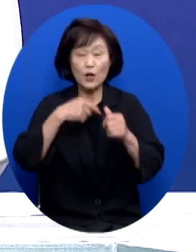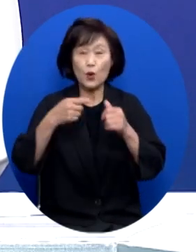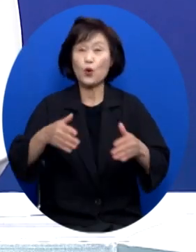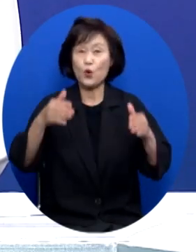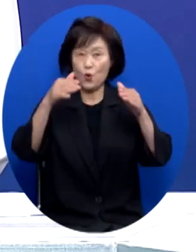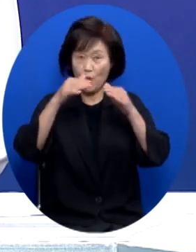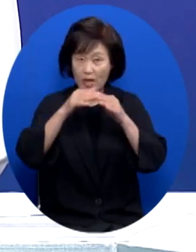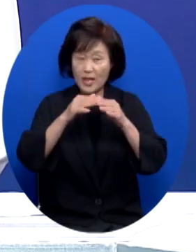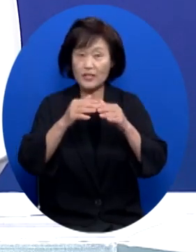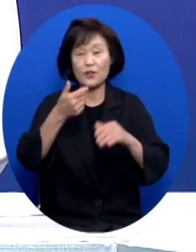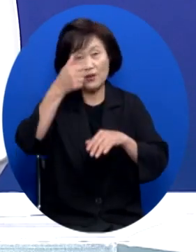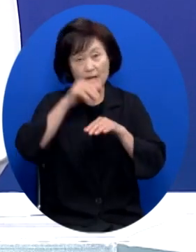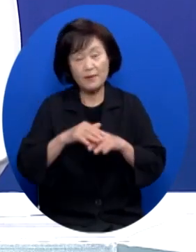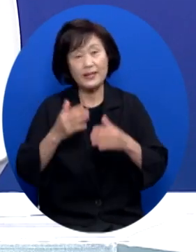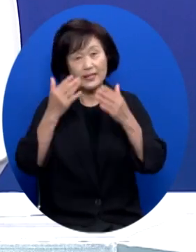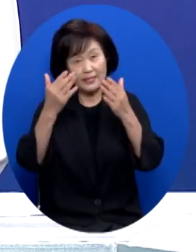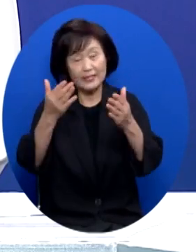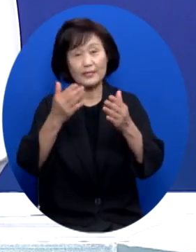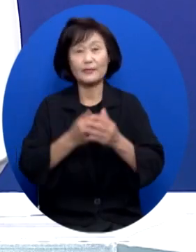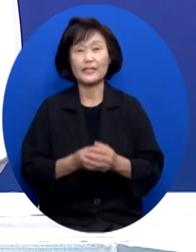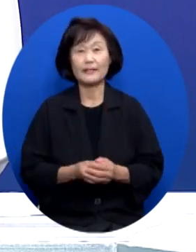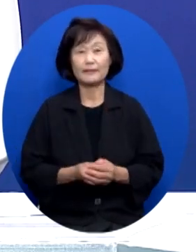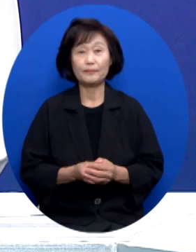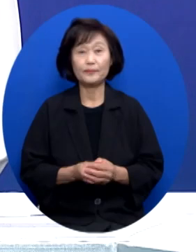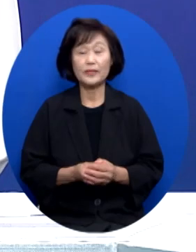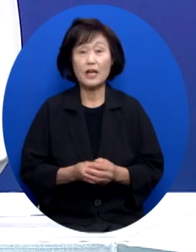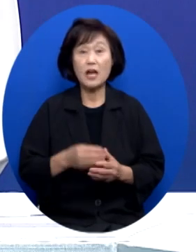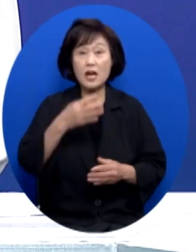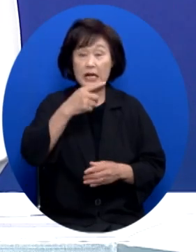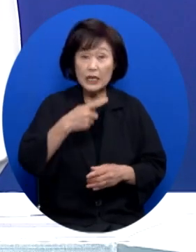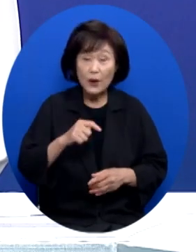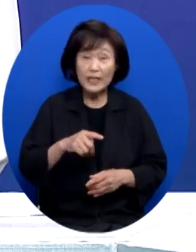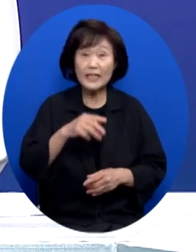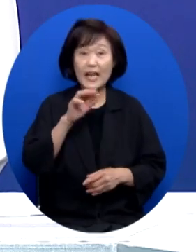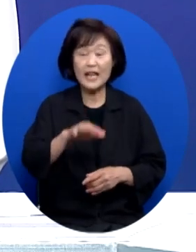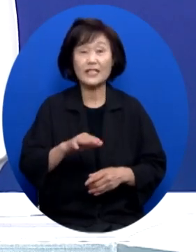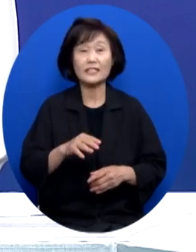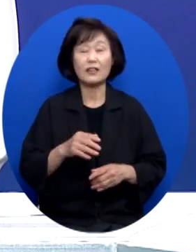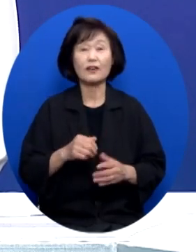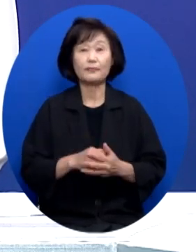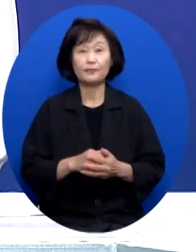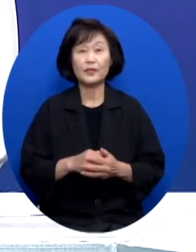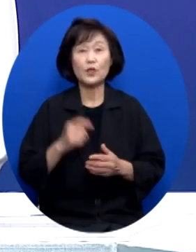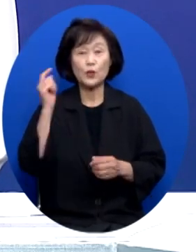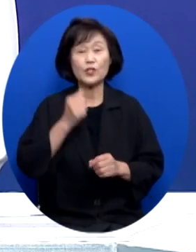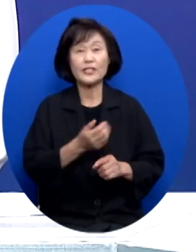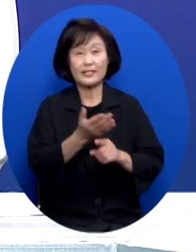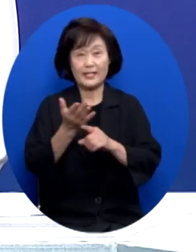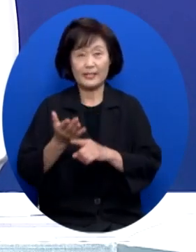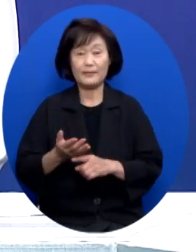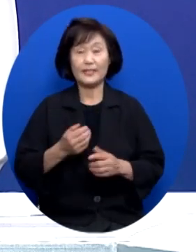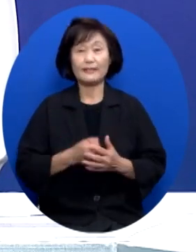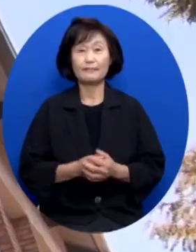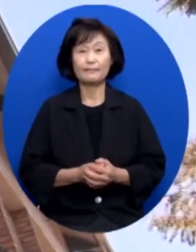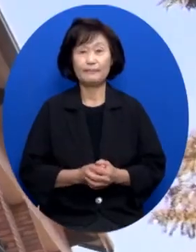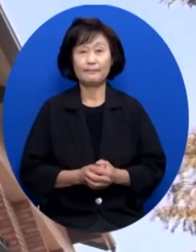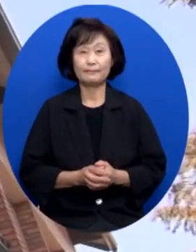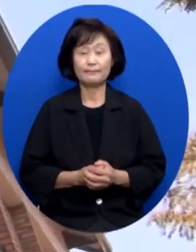ICCC 대학 교육관 헌당 예배 소식인데요. 르완다 키갈리에서 장현상 기자가 전합니다.